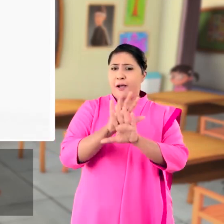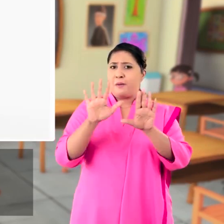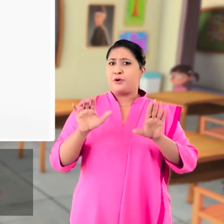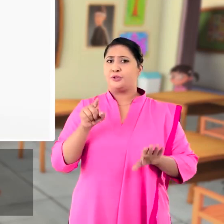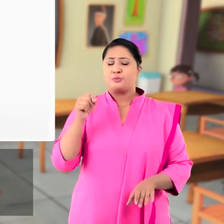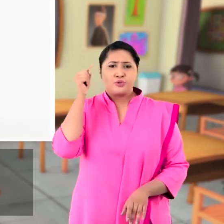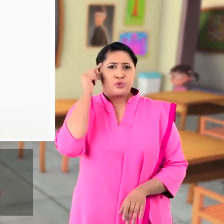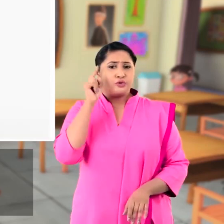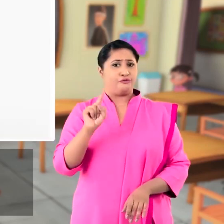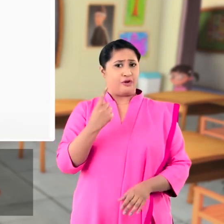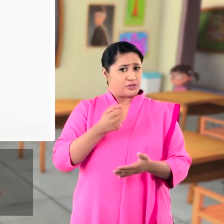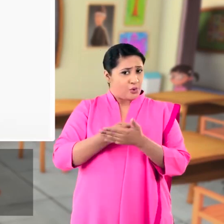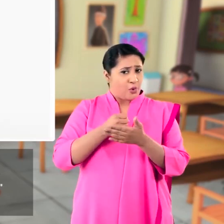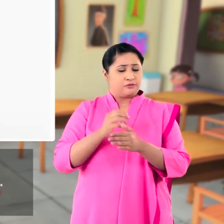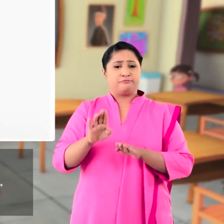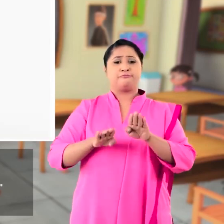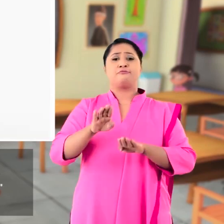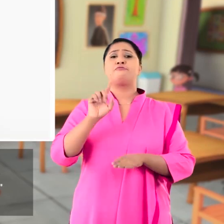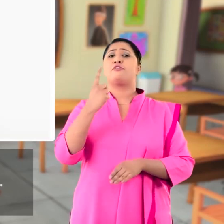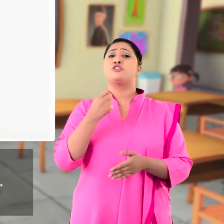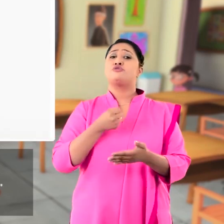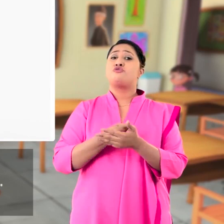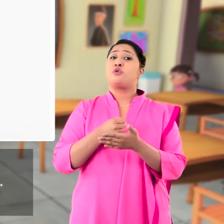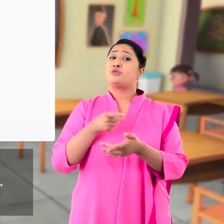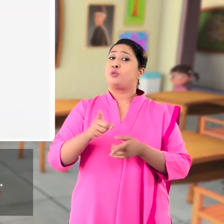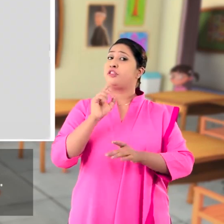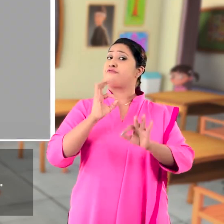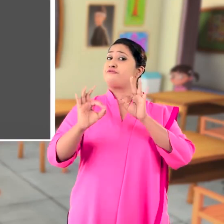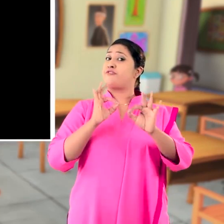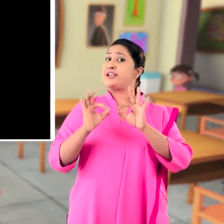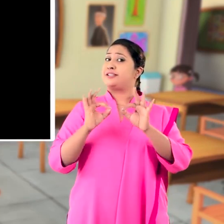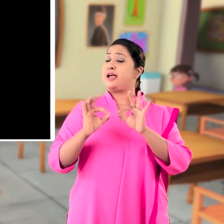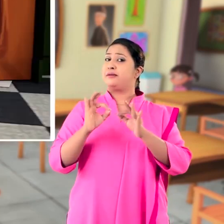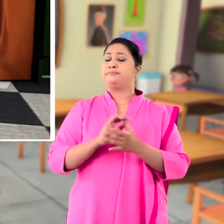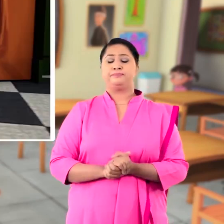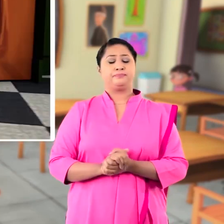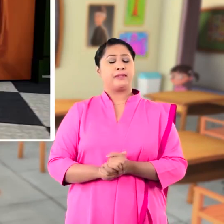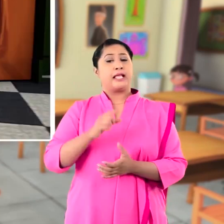कैसे? पहला कदम उठा के ये फैसला तुम्हें खुद करना होगा।